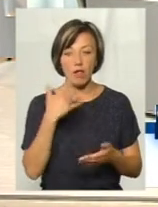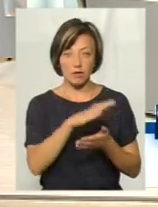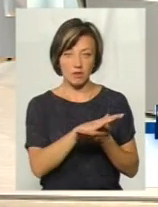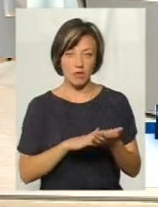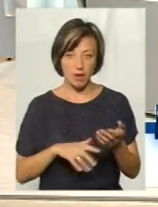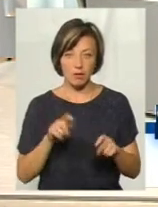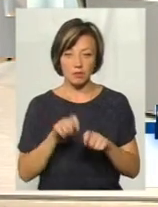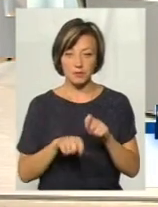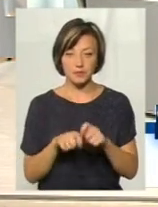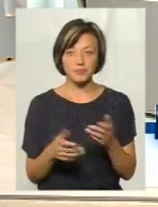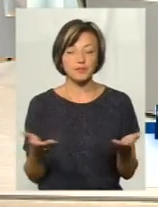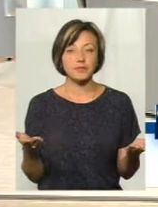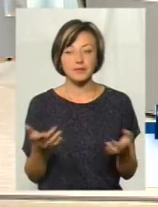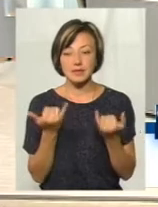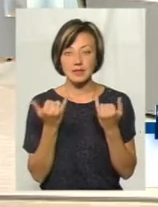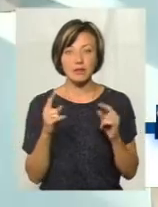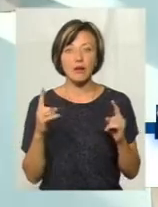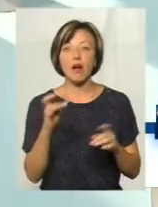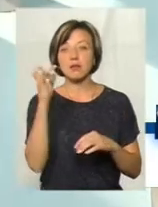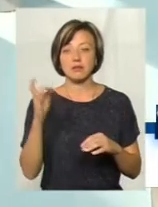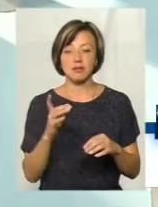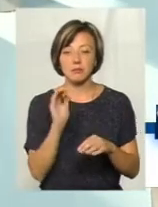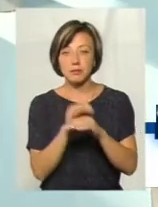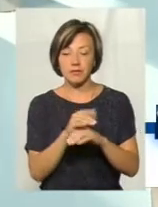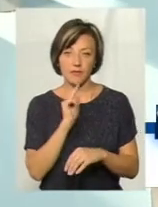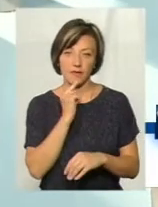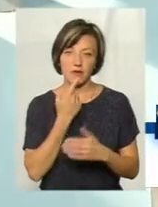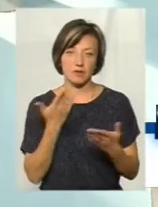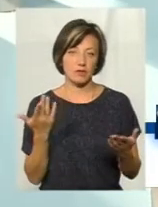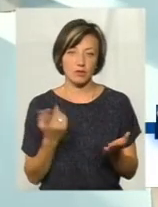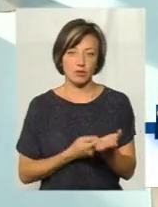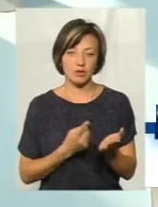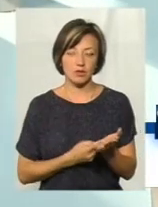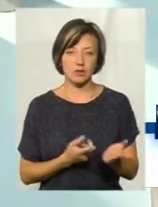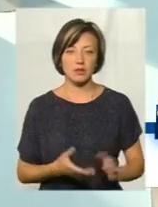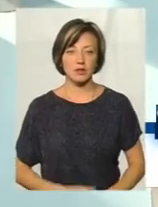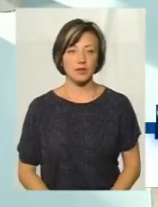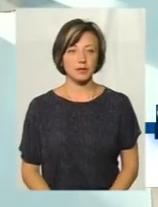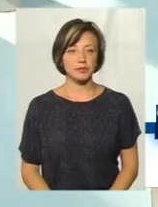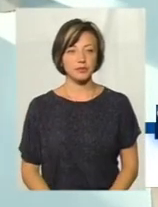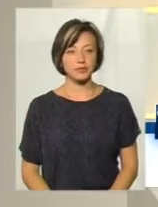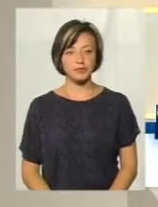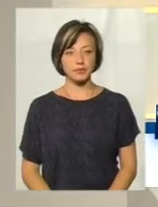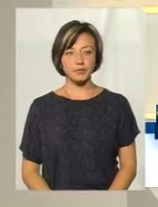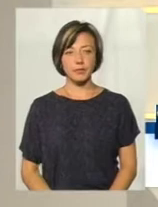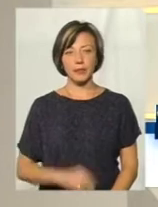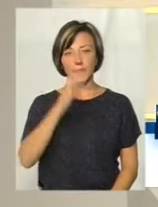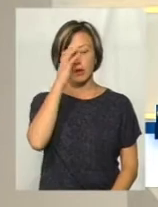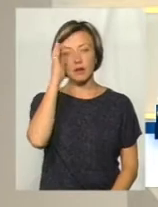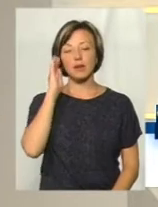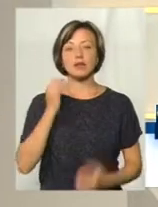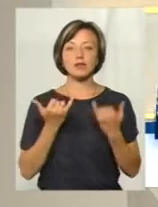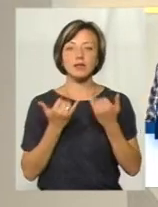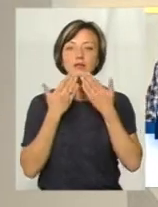легше виявити. Коли порушення короткочасне, хто щось скоїв і потім цього не робить, його важко виявити. Угу. Ну, я, до речі, хочу зараз звернутися ще